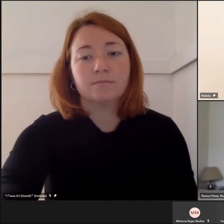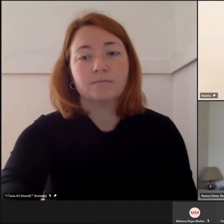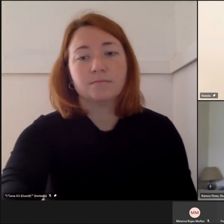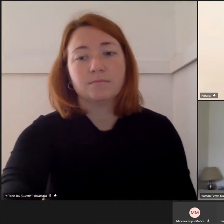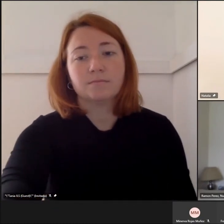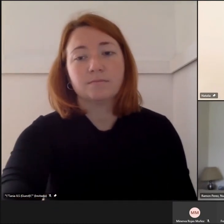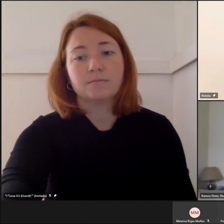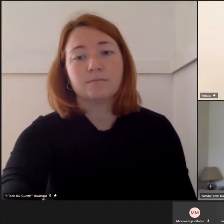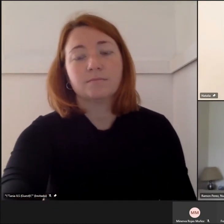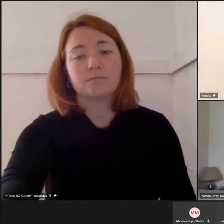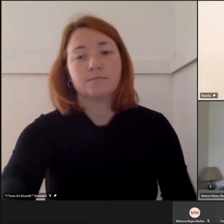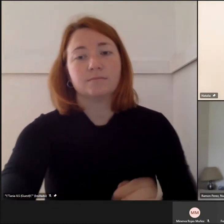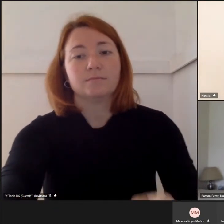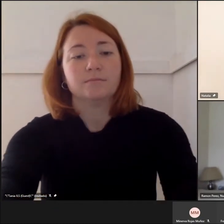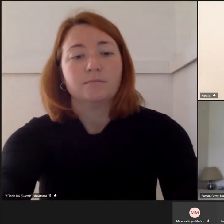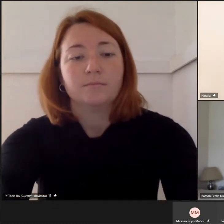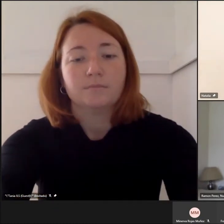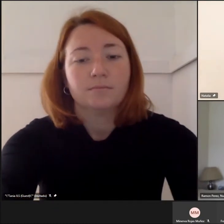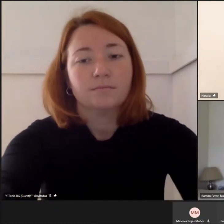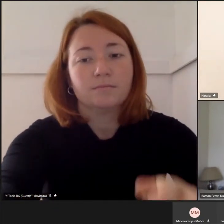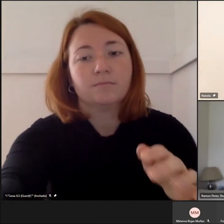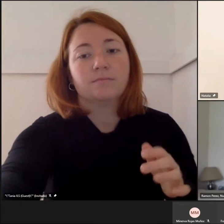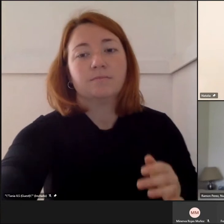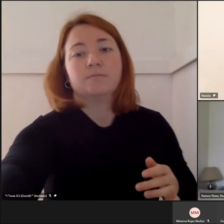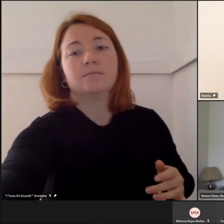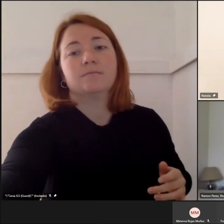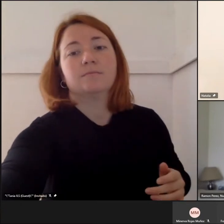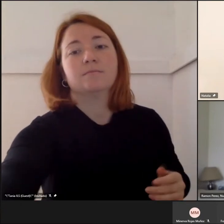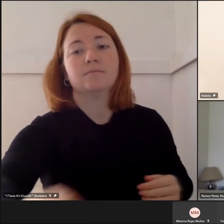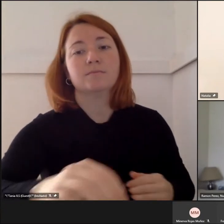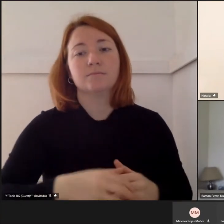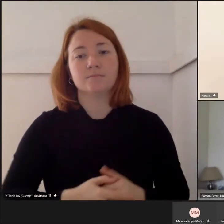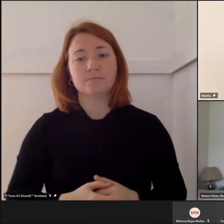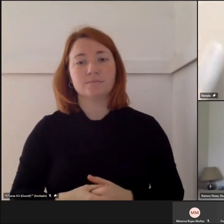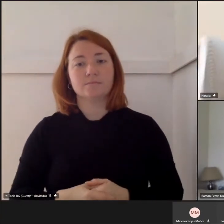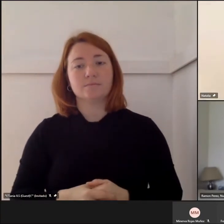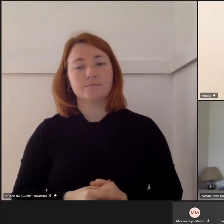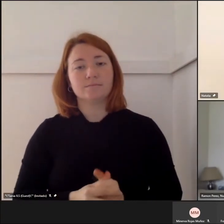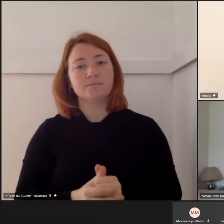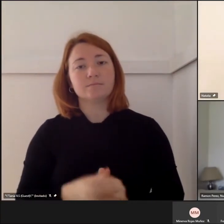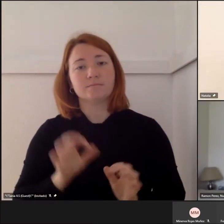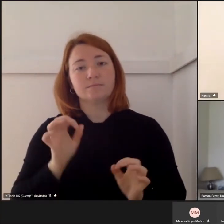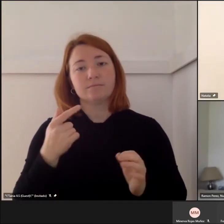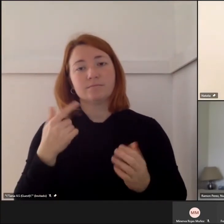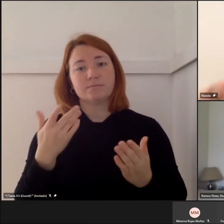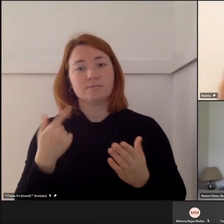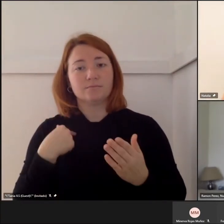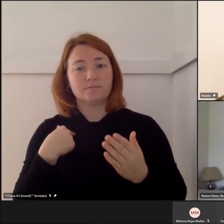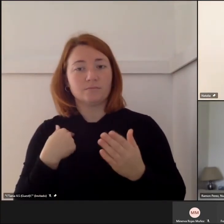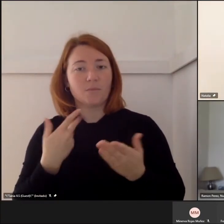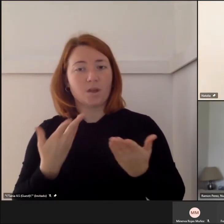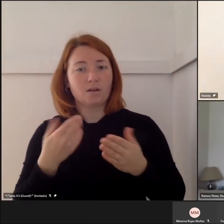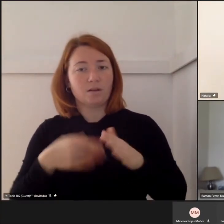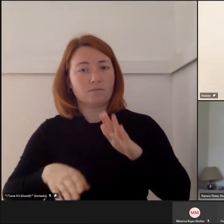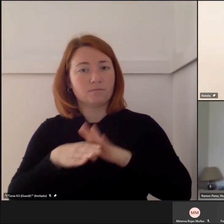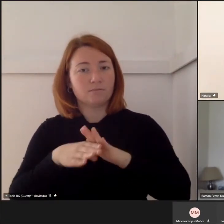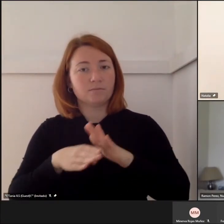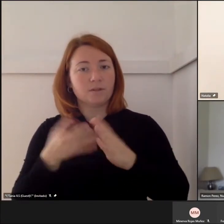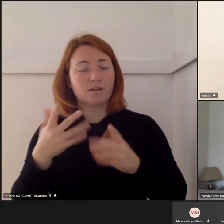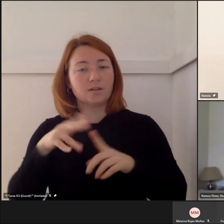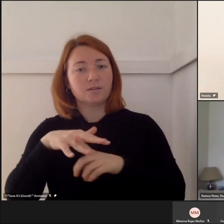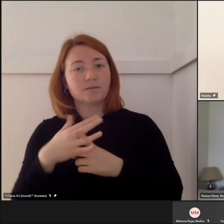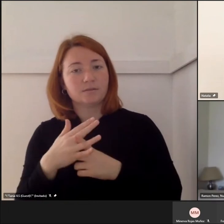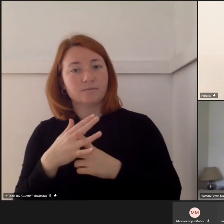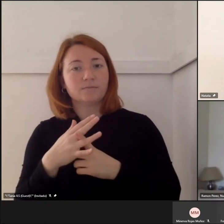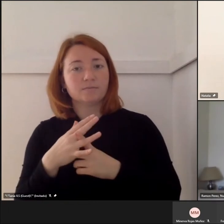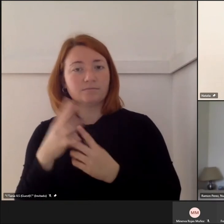teletreball, fins i tot es plantegen, no? Que això sigui una cosa que potser que perdurí, o com a mínim en una situació de